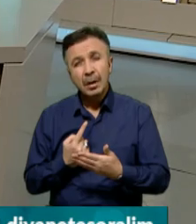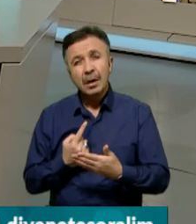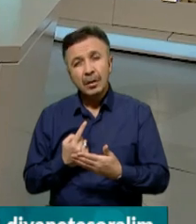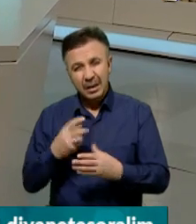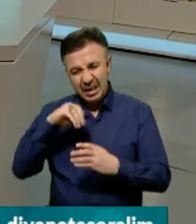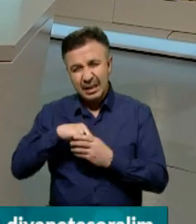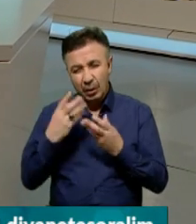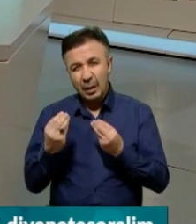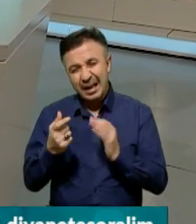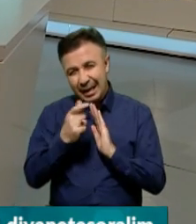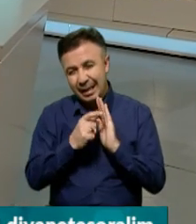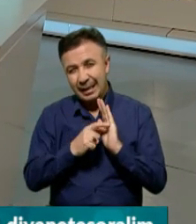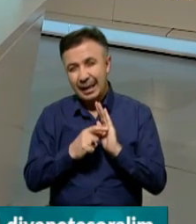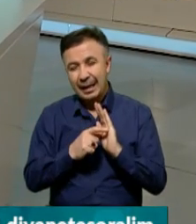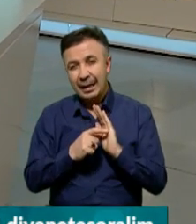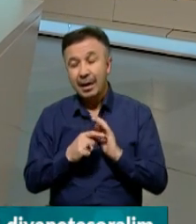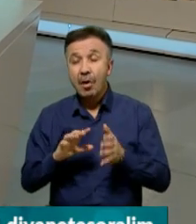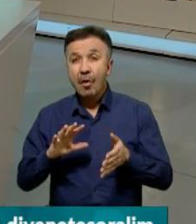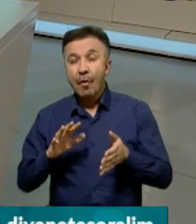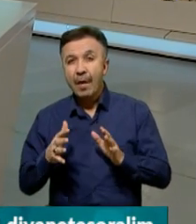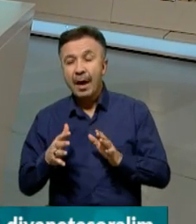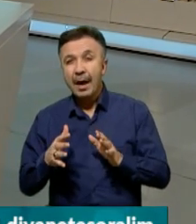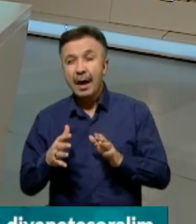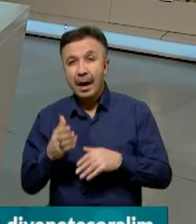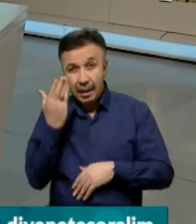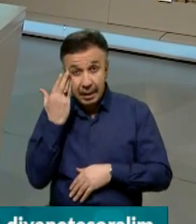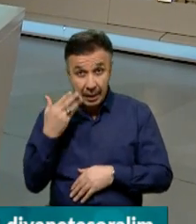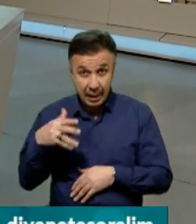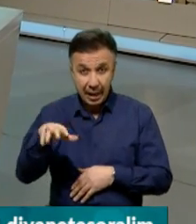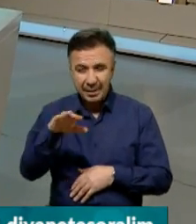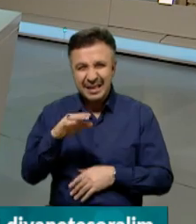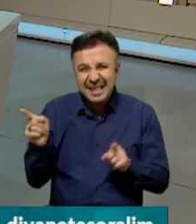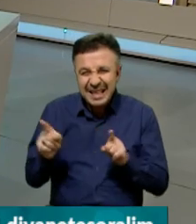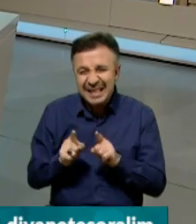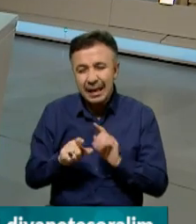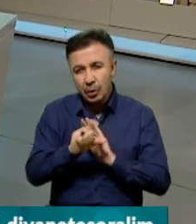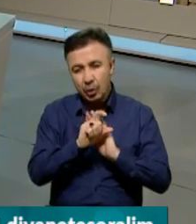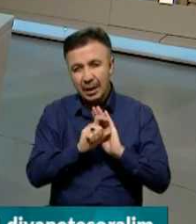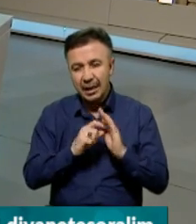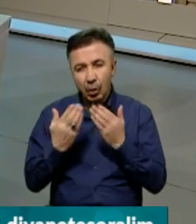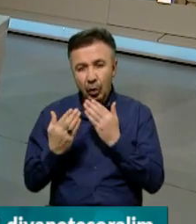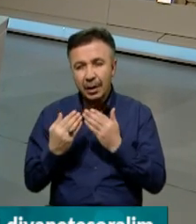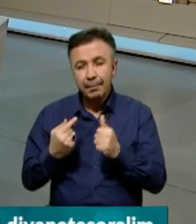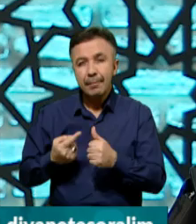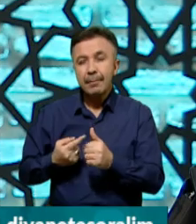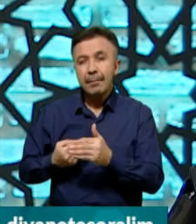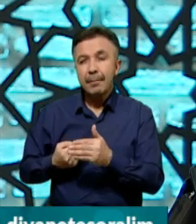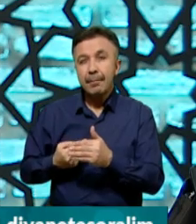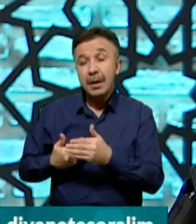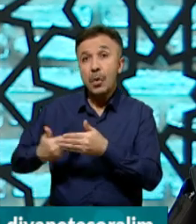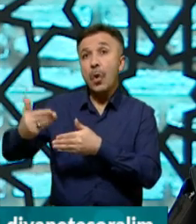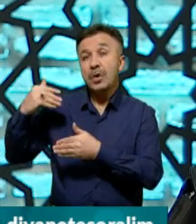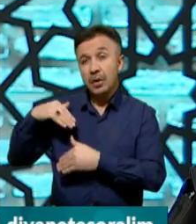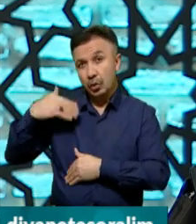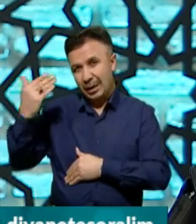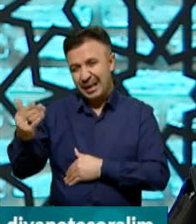veya vatandaşımızın daha çok başvurduğu kısa sureleri okurken namazda bir öncelik sonralık sırası var mıdır?